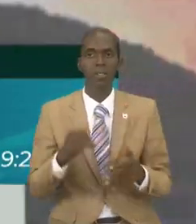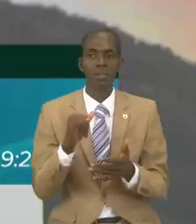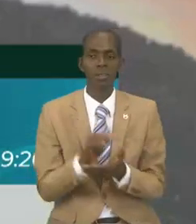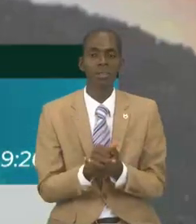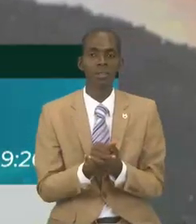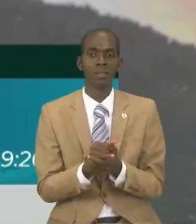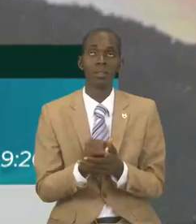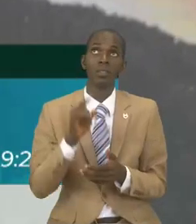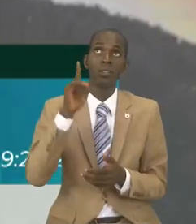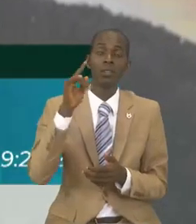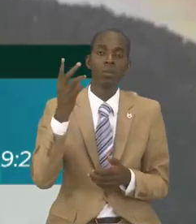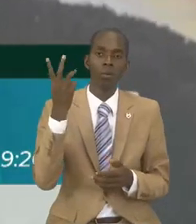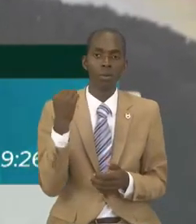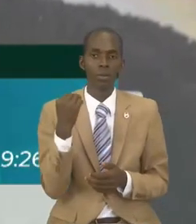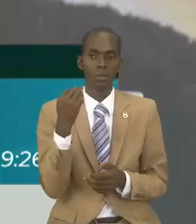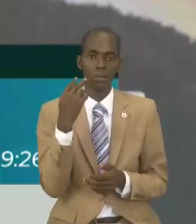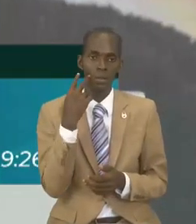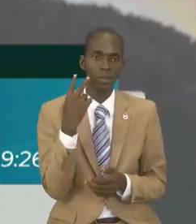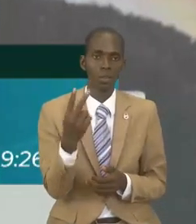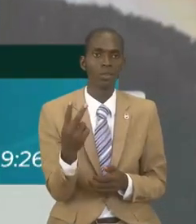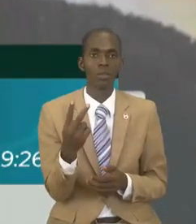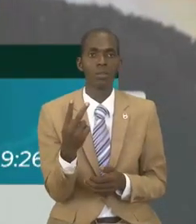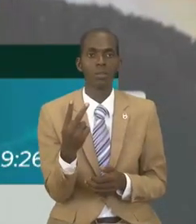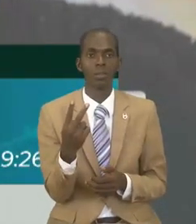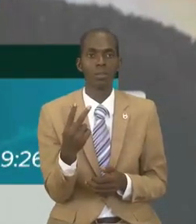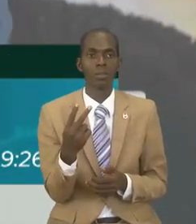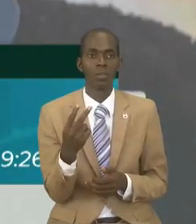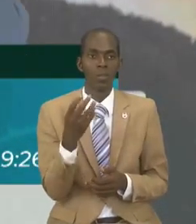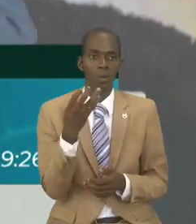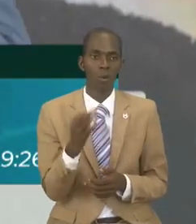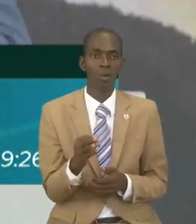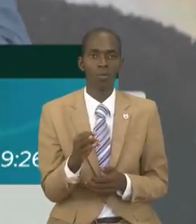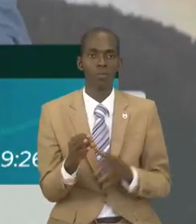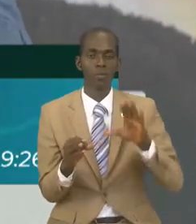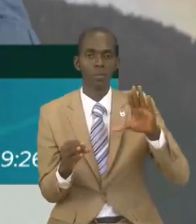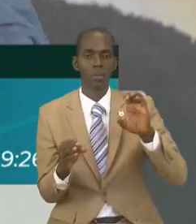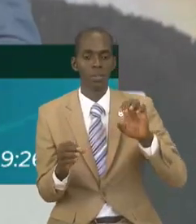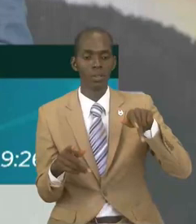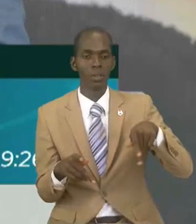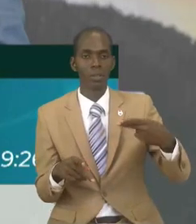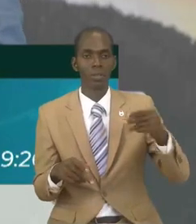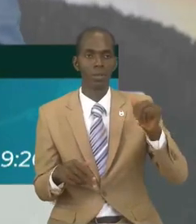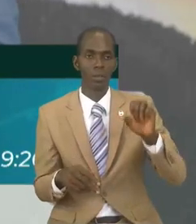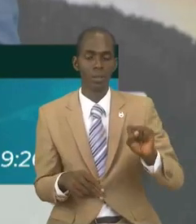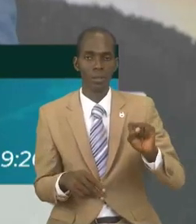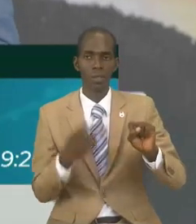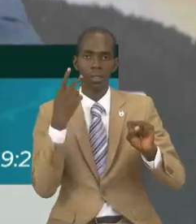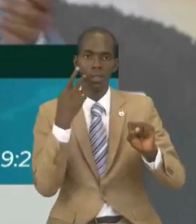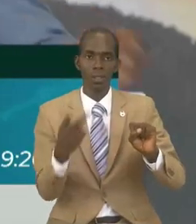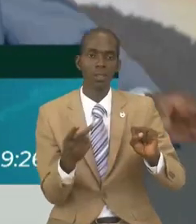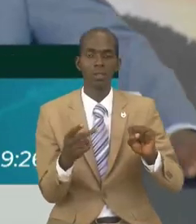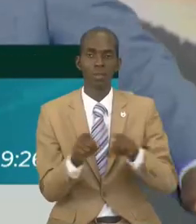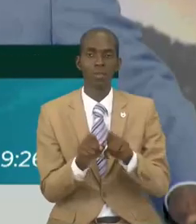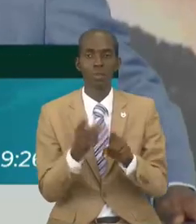Et qu'il est apparu, après la résurrection, qu'il est apparu à Cephas, puis